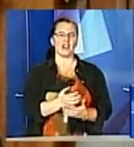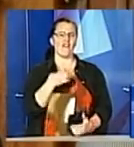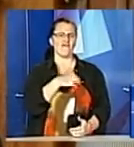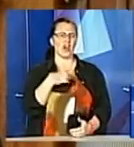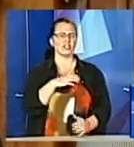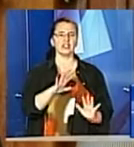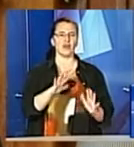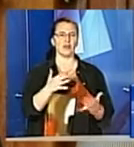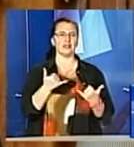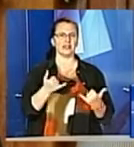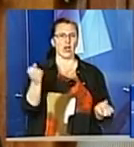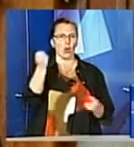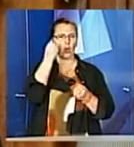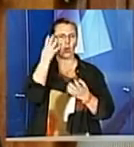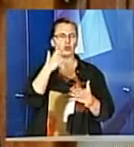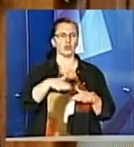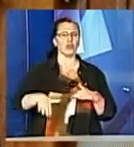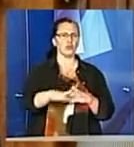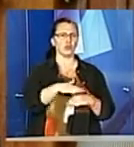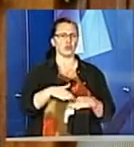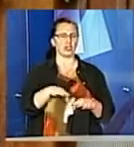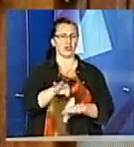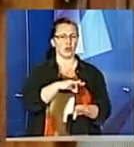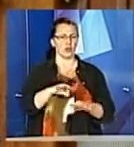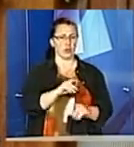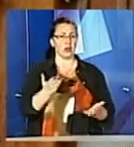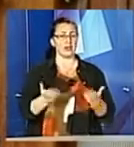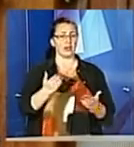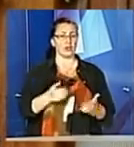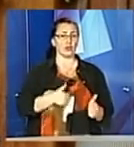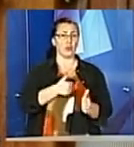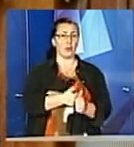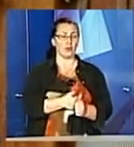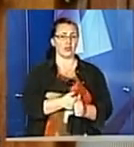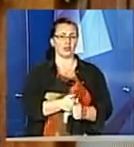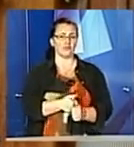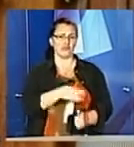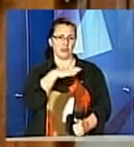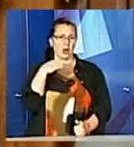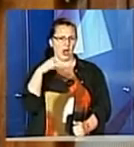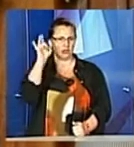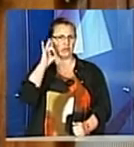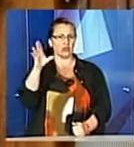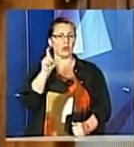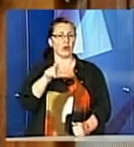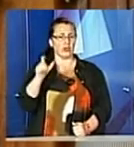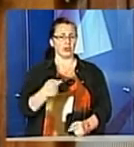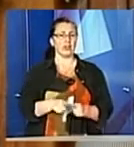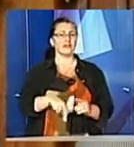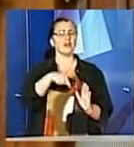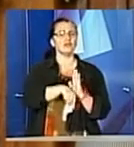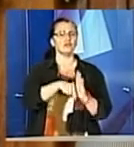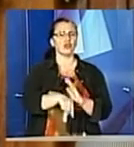важливим моментом для культурної площадки проекту. Якщо до цієї події долучаються нові люди, то це говорить про те, що ми робимо щось